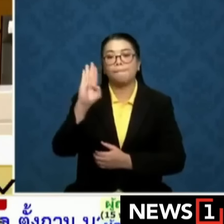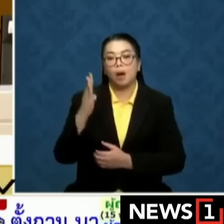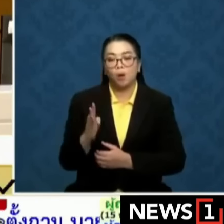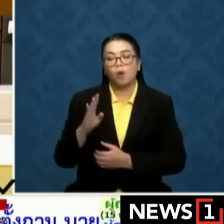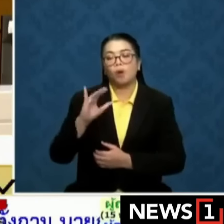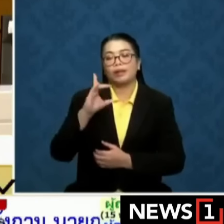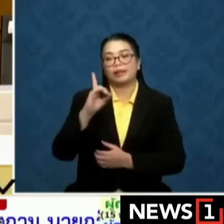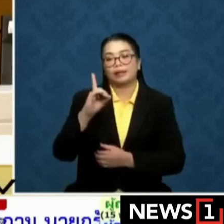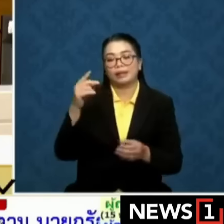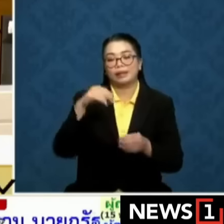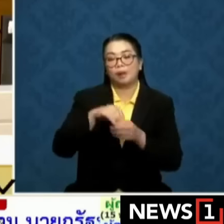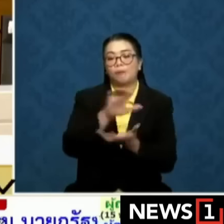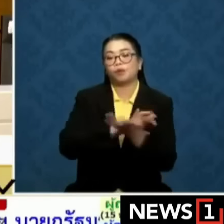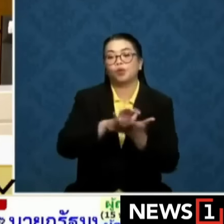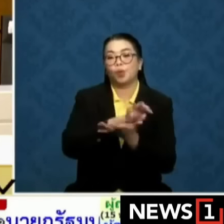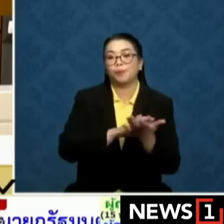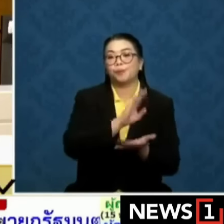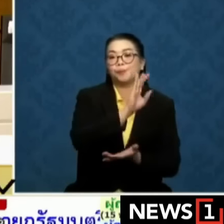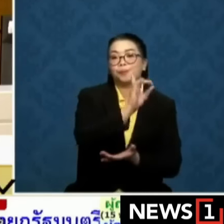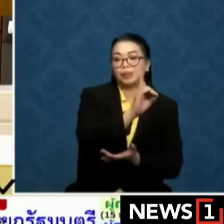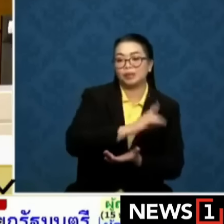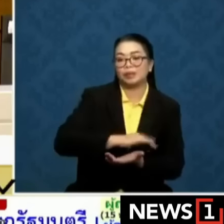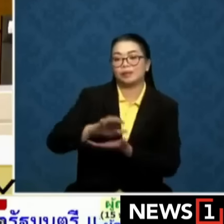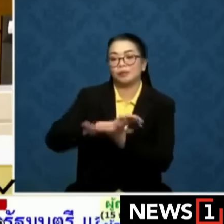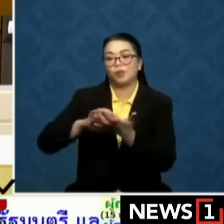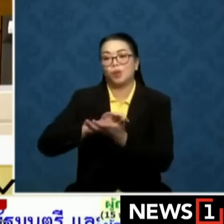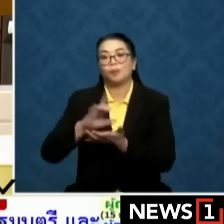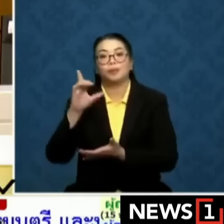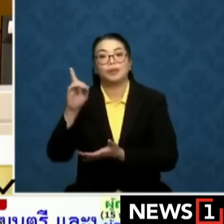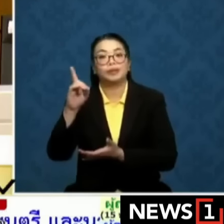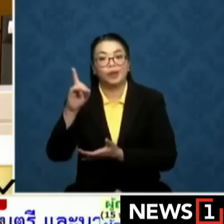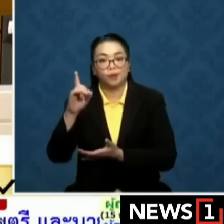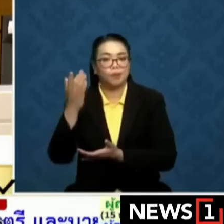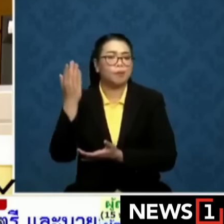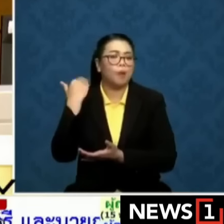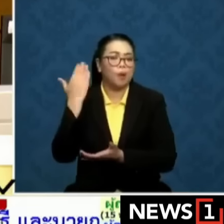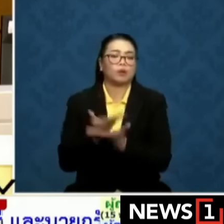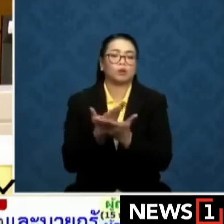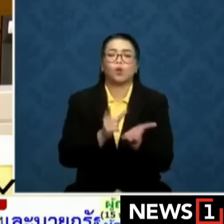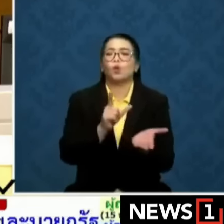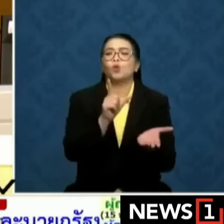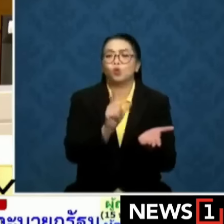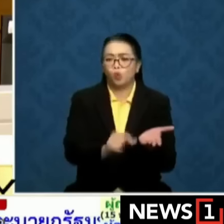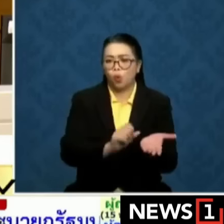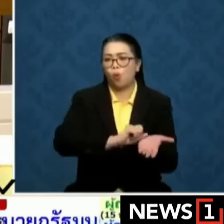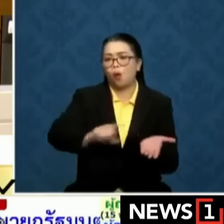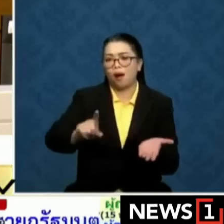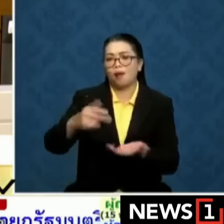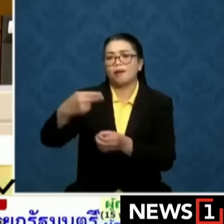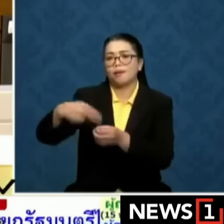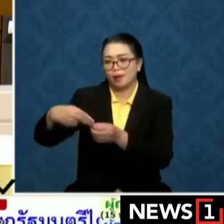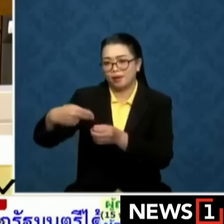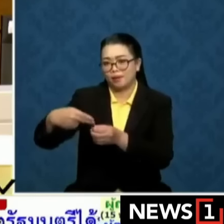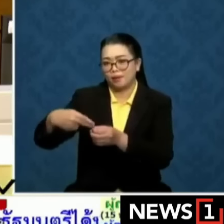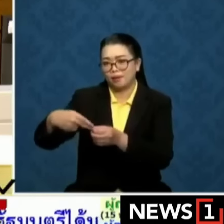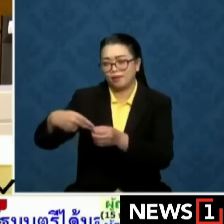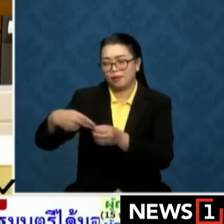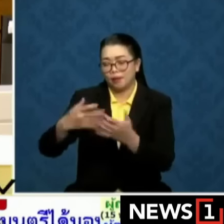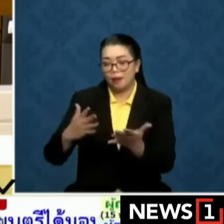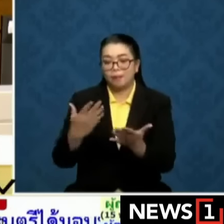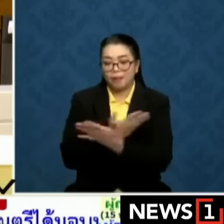ะฉะนั้นเนื้อน้ำมันของเราเนี่ยแท้ๆอยู่ลิตรละ21เท่านั้นแต่เอาส่วนแพงมาผสมมันก็เลยแพงขึ้น ในส่วนเรื่องภ